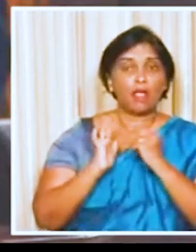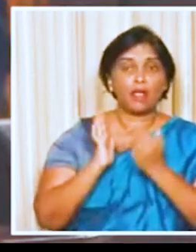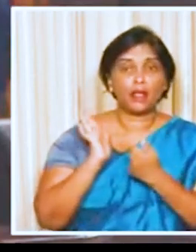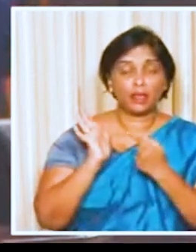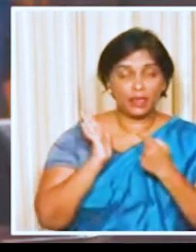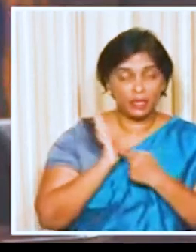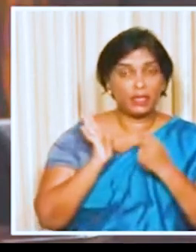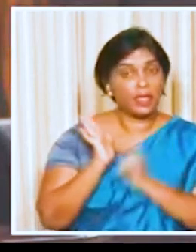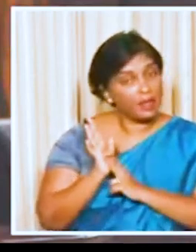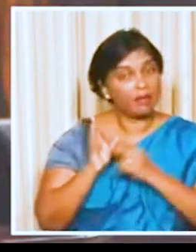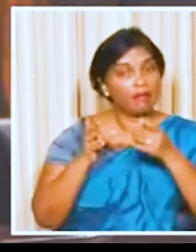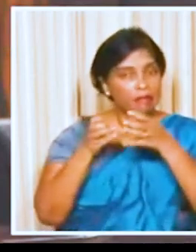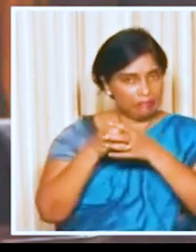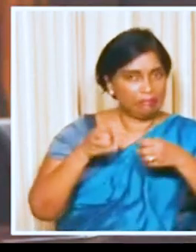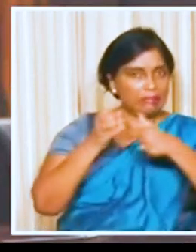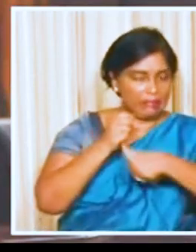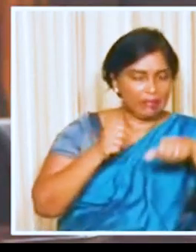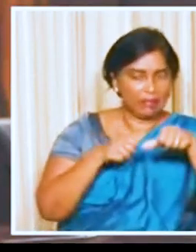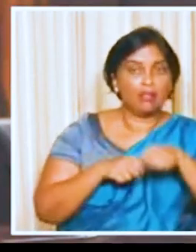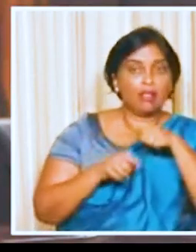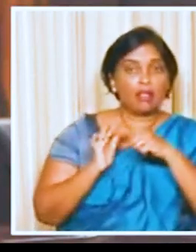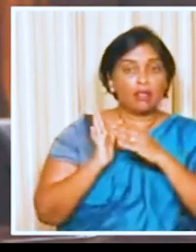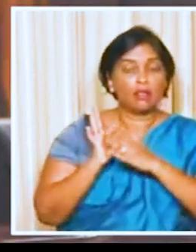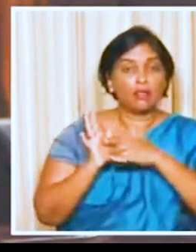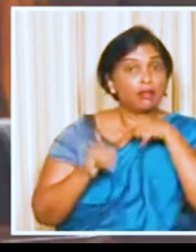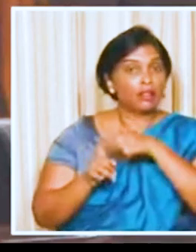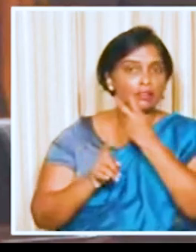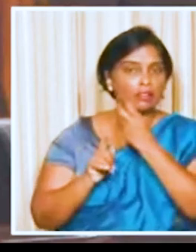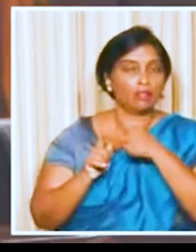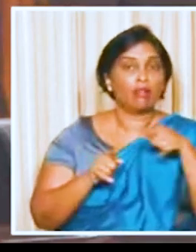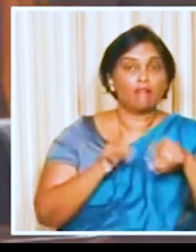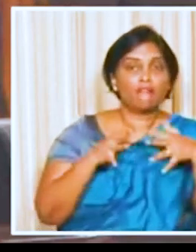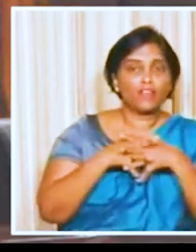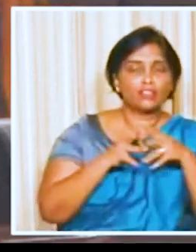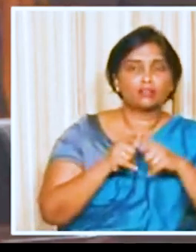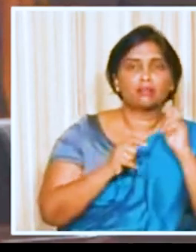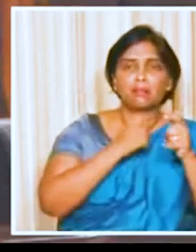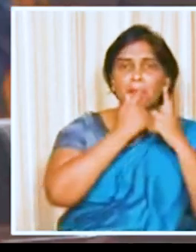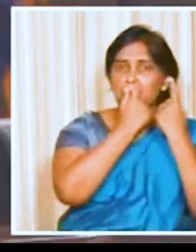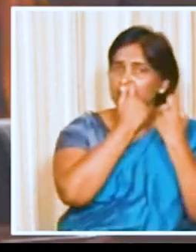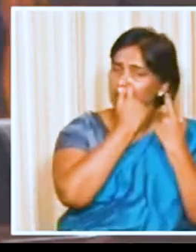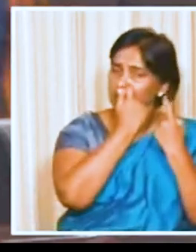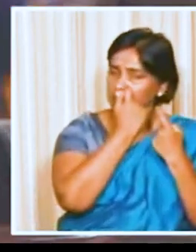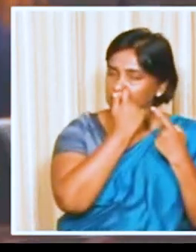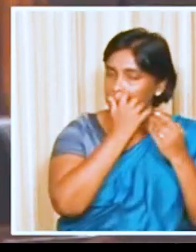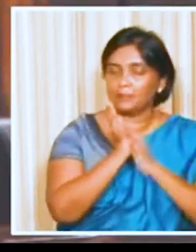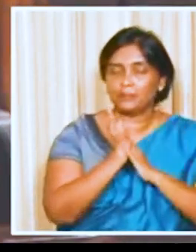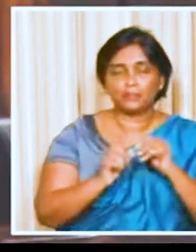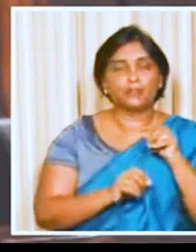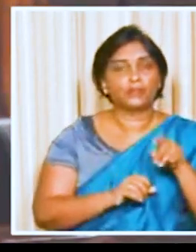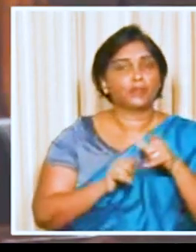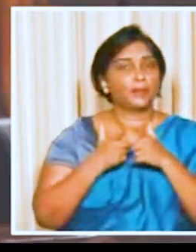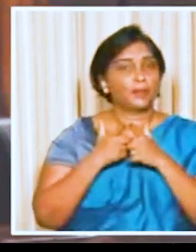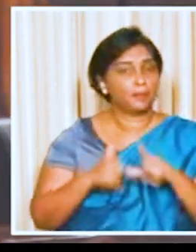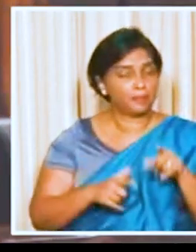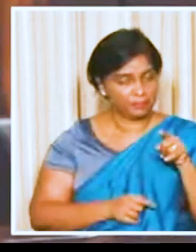எந்த ஊடகத்தை அவங்க எந்த மொழியிலே ஊடகத்திலே செய்தி சேகரிக்கிறாங்க பார்த்து அதுலேயும் ஒரு அநீதி நடக்கின்றது. 2000 ரூபா அங்க 1000 ரூபா.